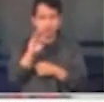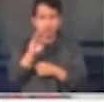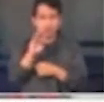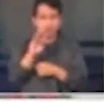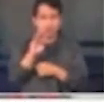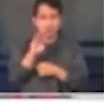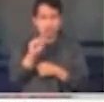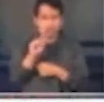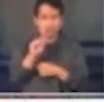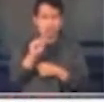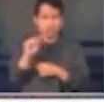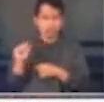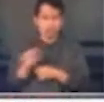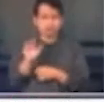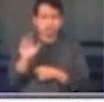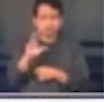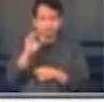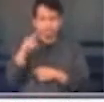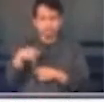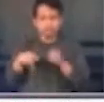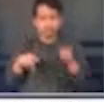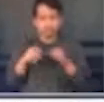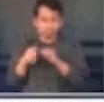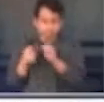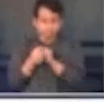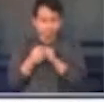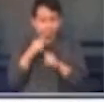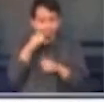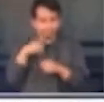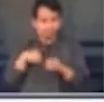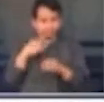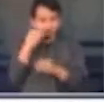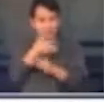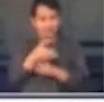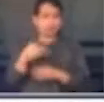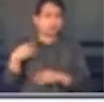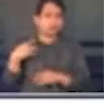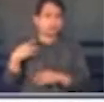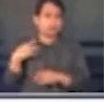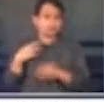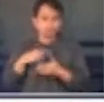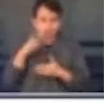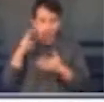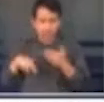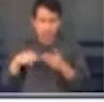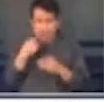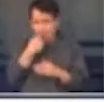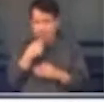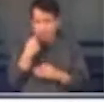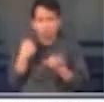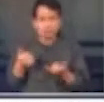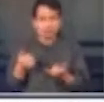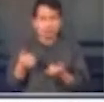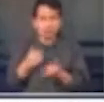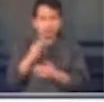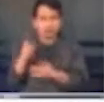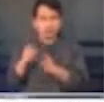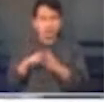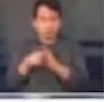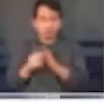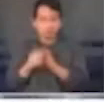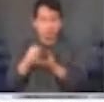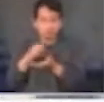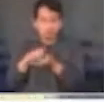Bahrain. Dumating po sa naturang bansa ang koponang kahapon at hinihintay ang resulta ng kanilang swab test para nga magsimula na